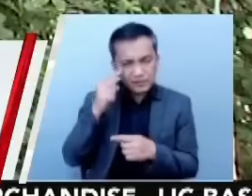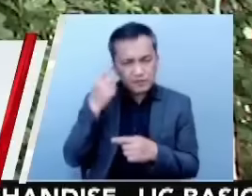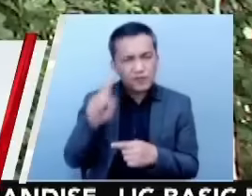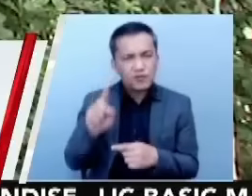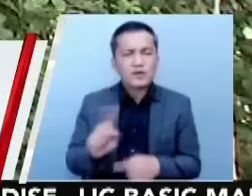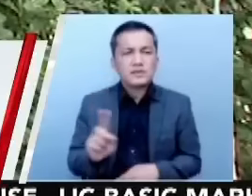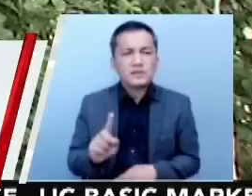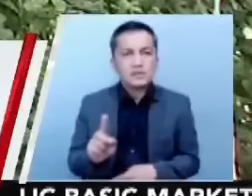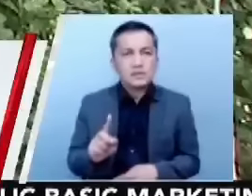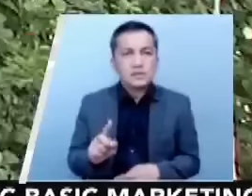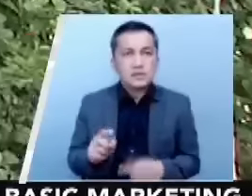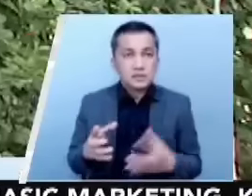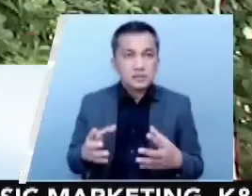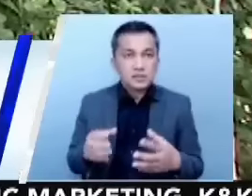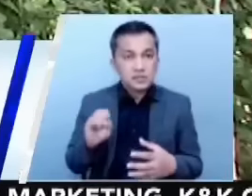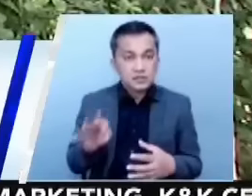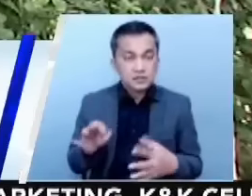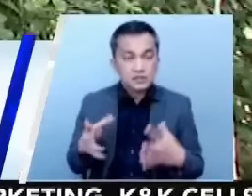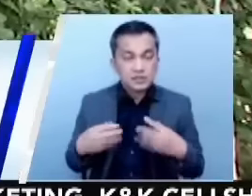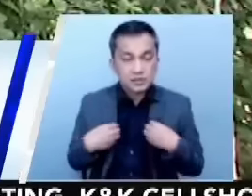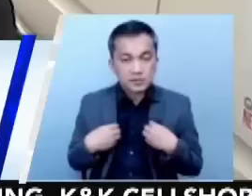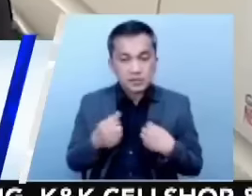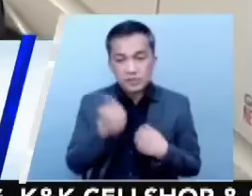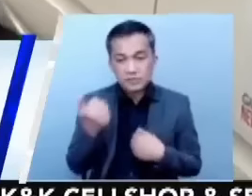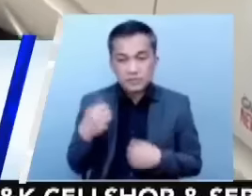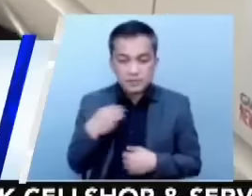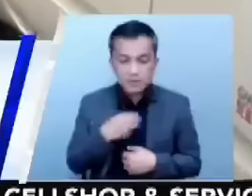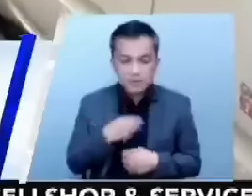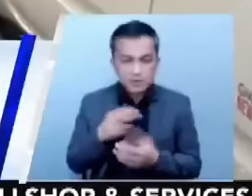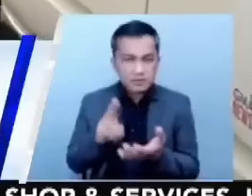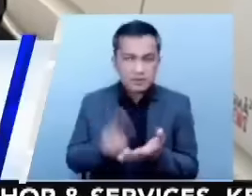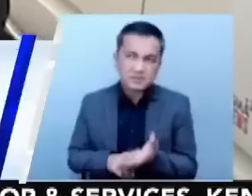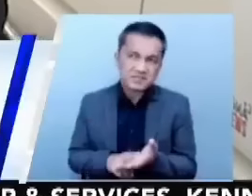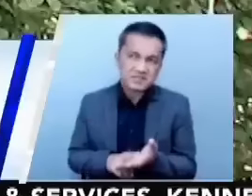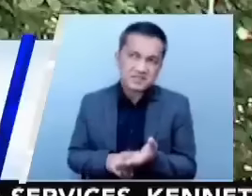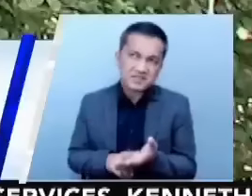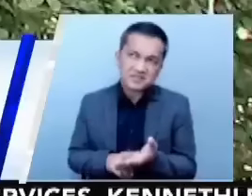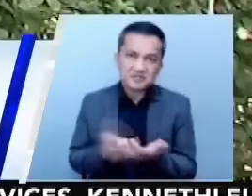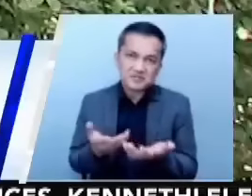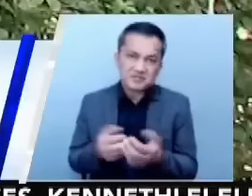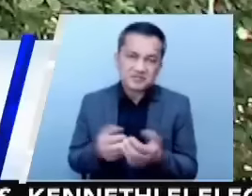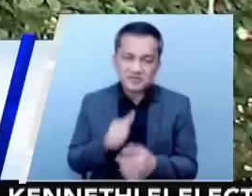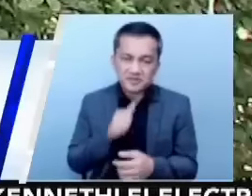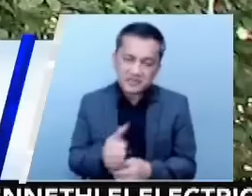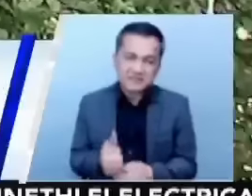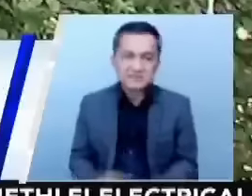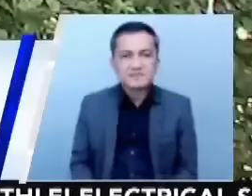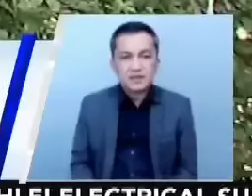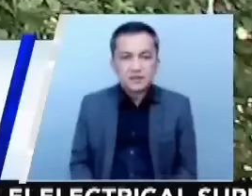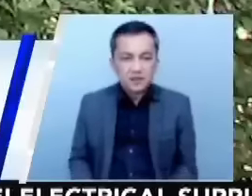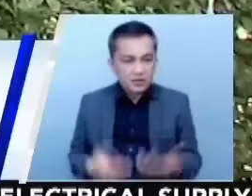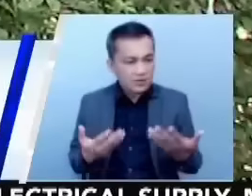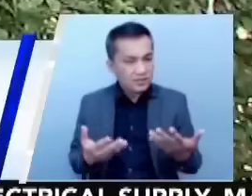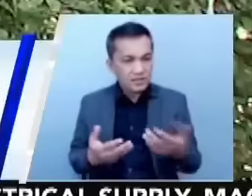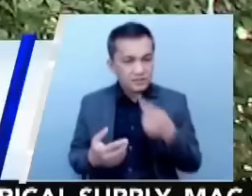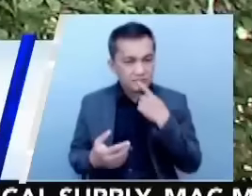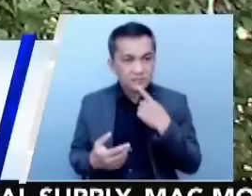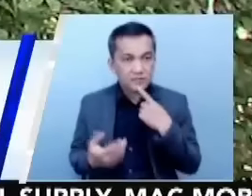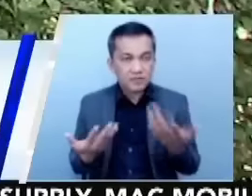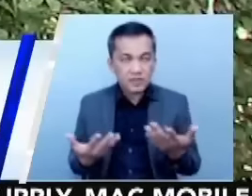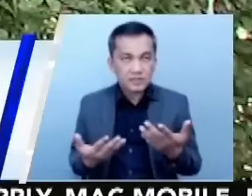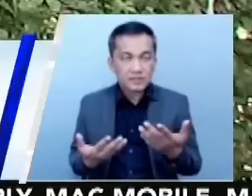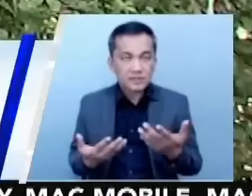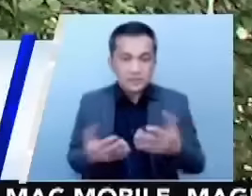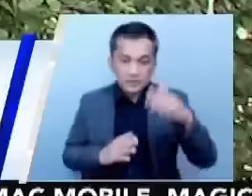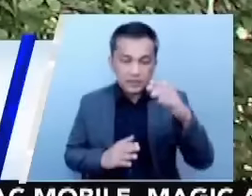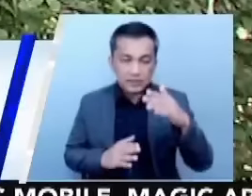ng ibang member ko, kung pipirma sila o hindi. Wala naman po kasing sinabing deadline, walang sinabi na sapilitan. Kaya okay lang